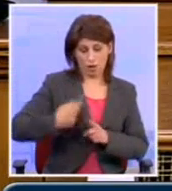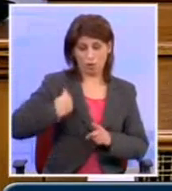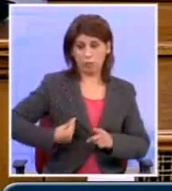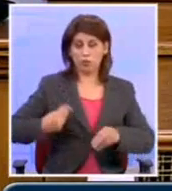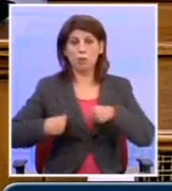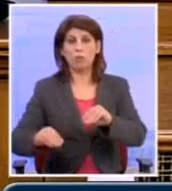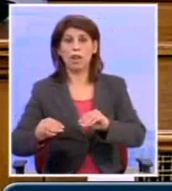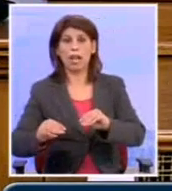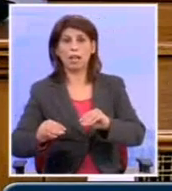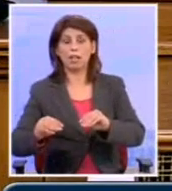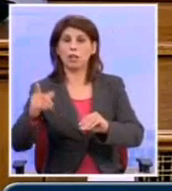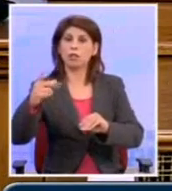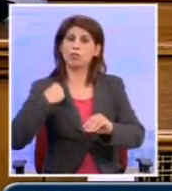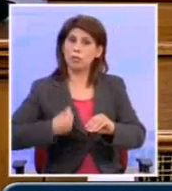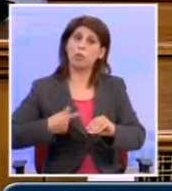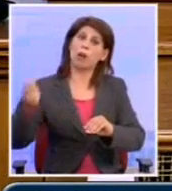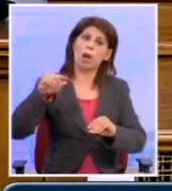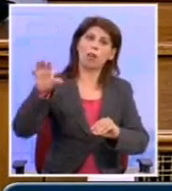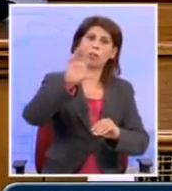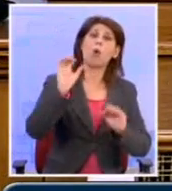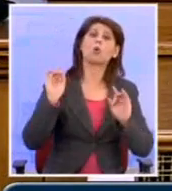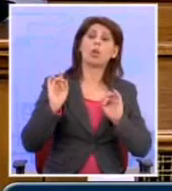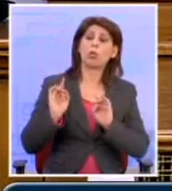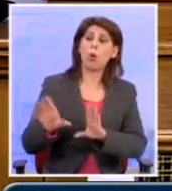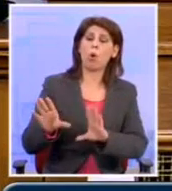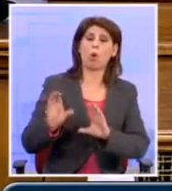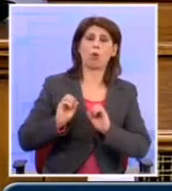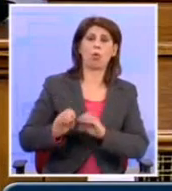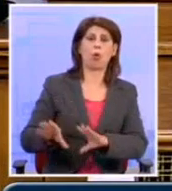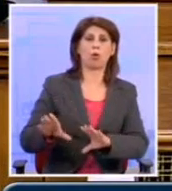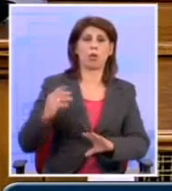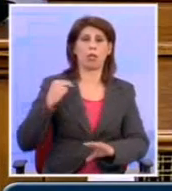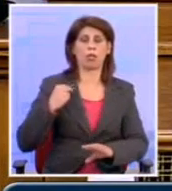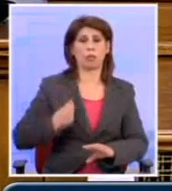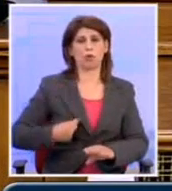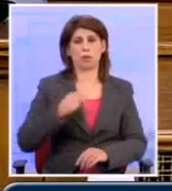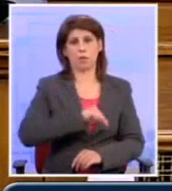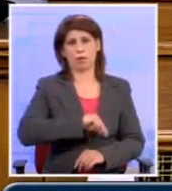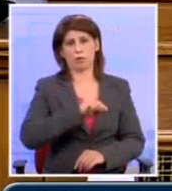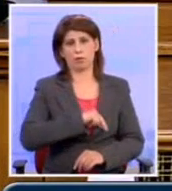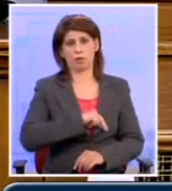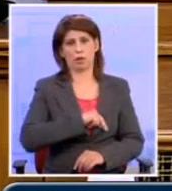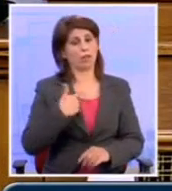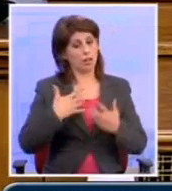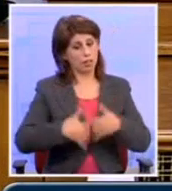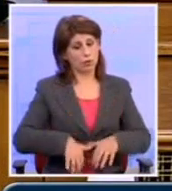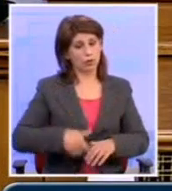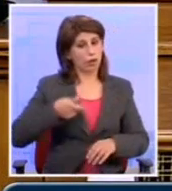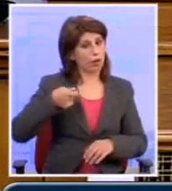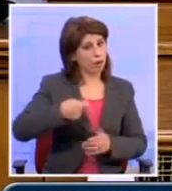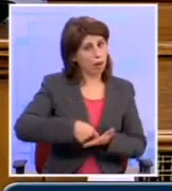Ούτε είναι ιδιωτικοποίηση το να χαρίζεται δημόσια περιουσία και για να λειτουργήσει να χρεώνεται ο ελληνικός